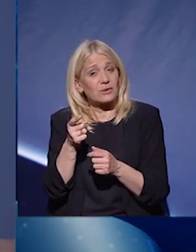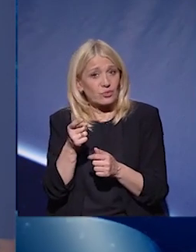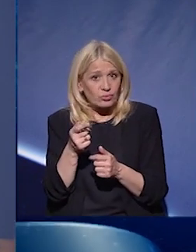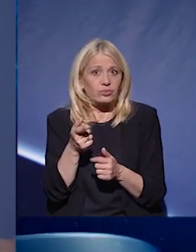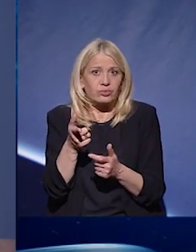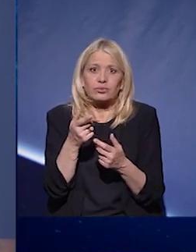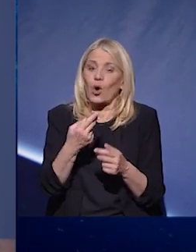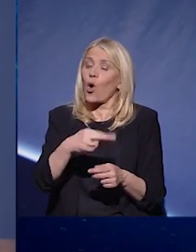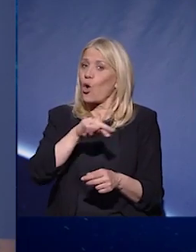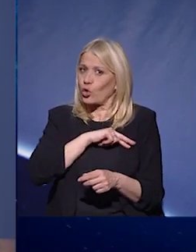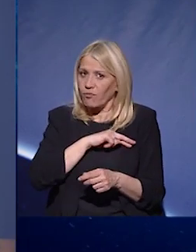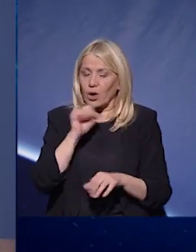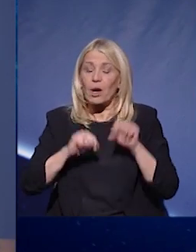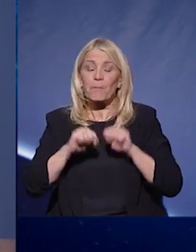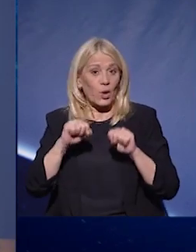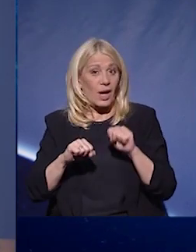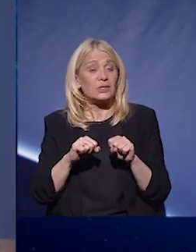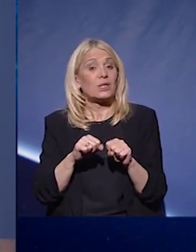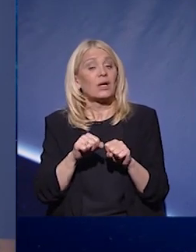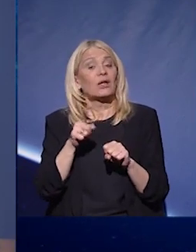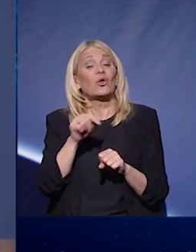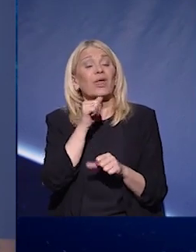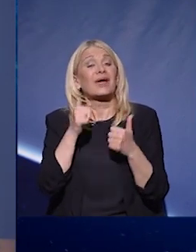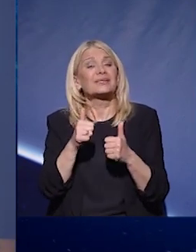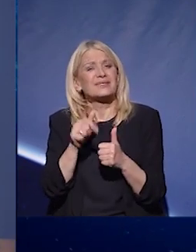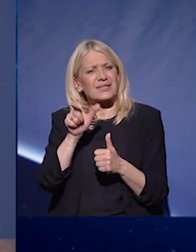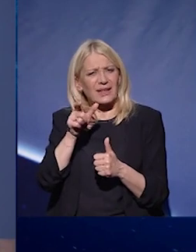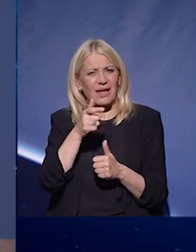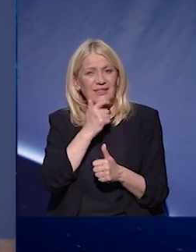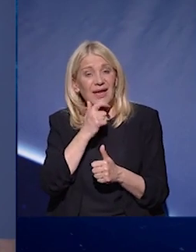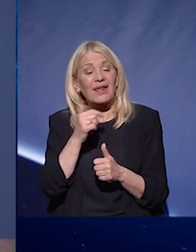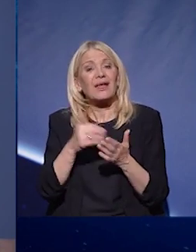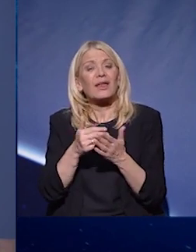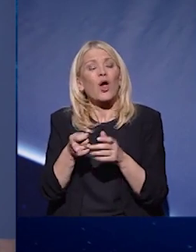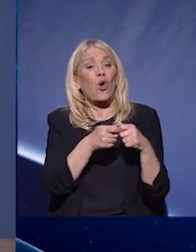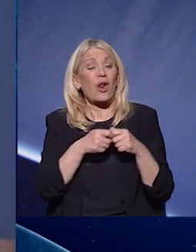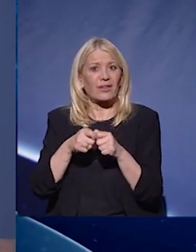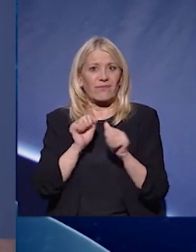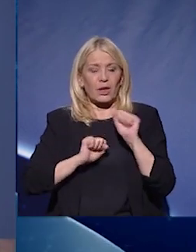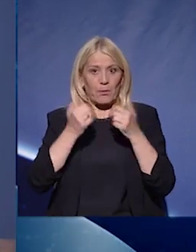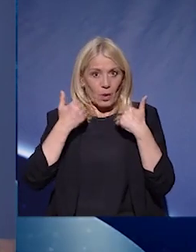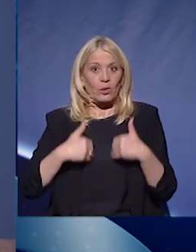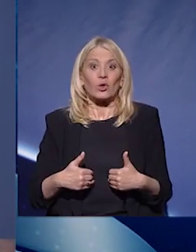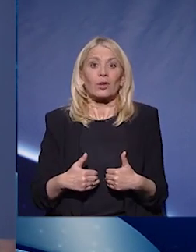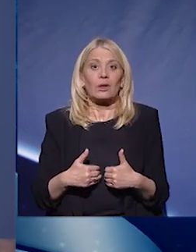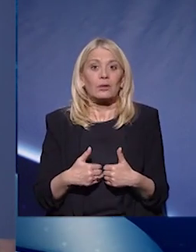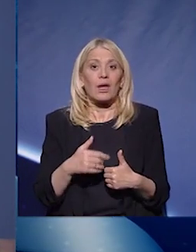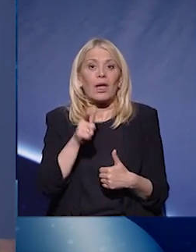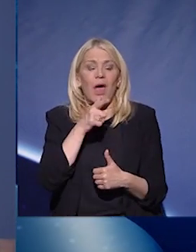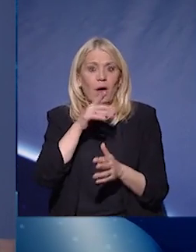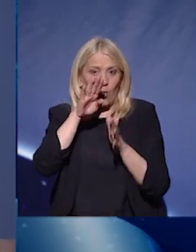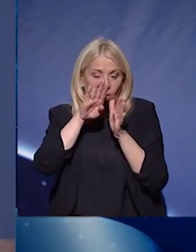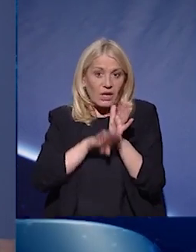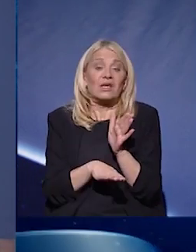savesni, da su odgovorno se ponašali, to je sada populacija gde je kolektivni imunitet praktično jako